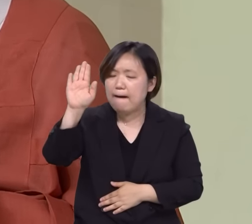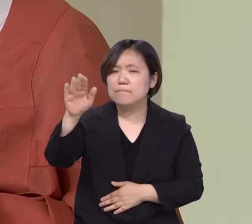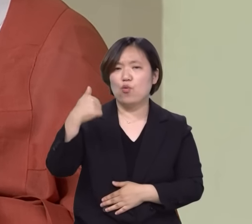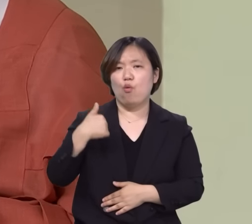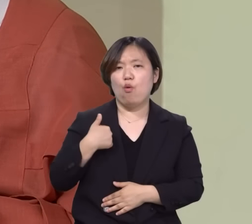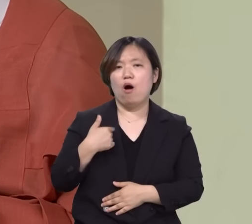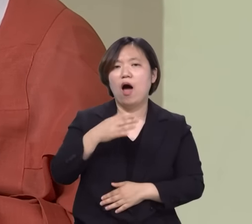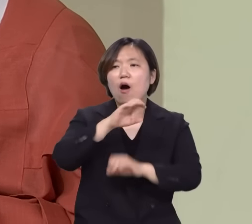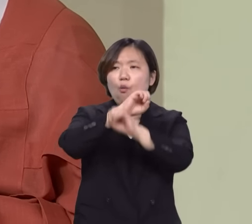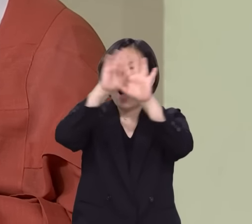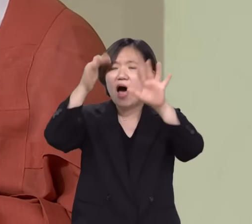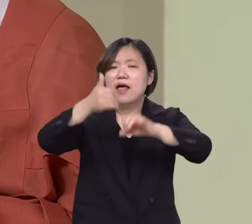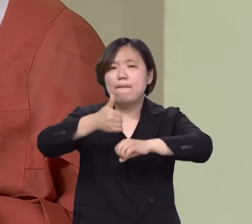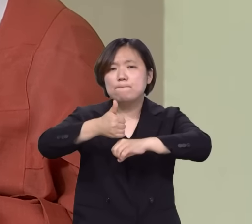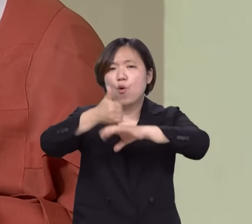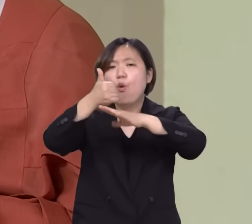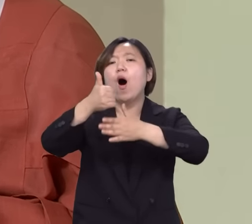보살님처럼